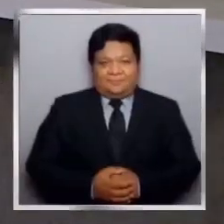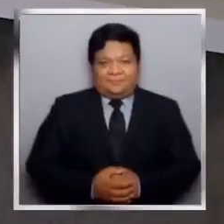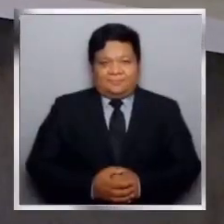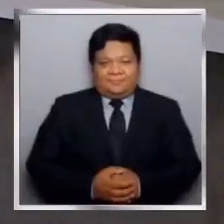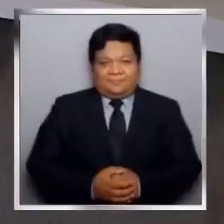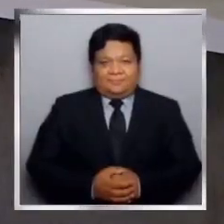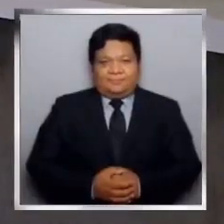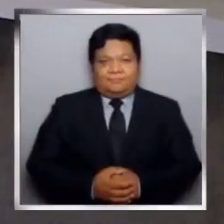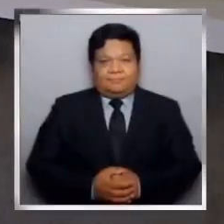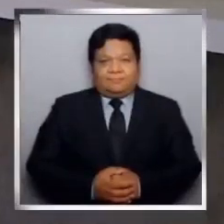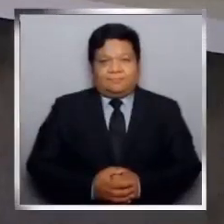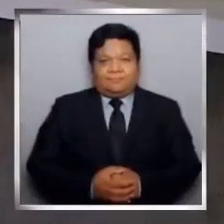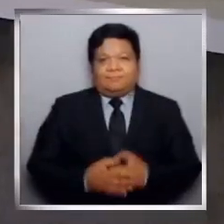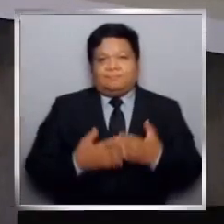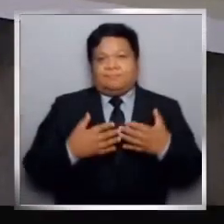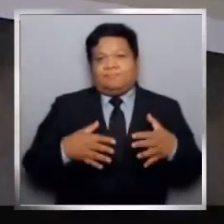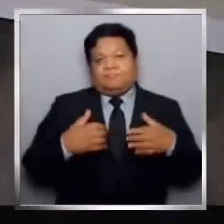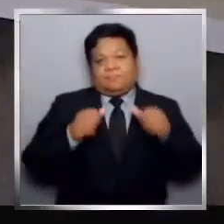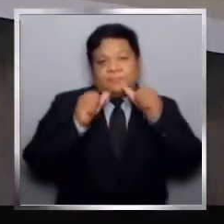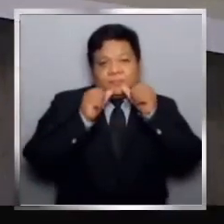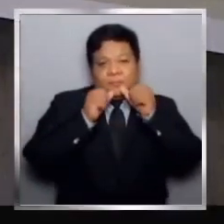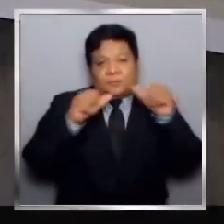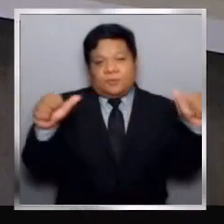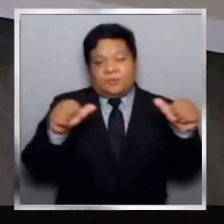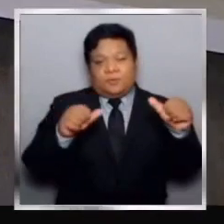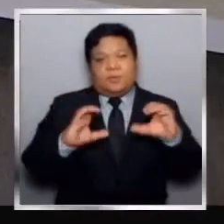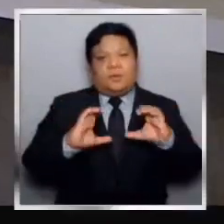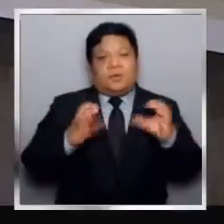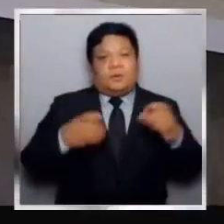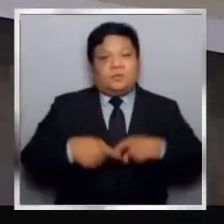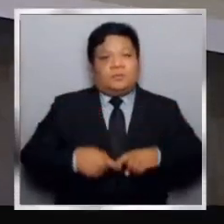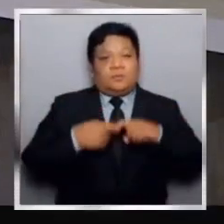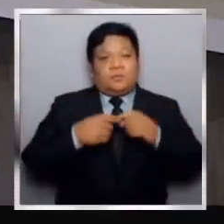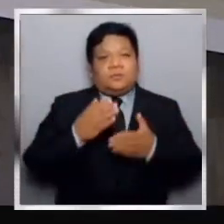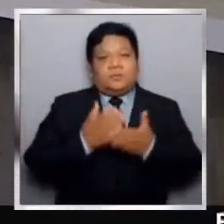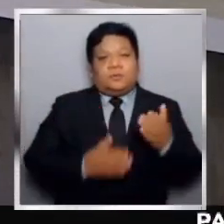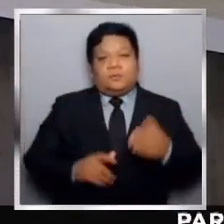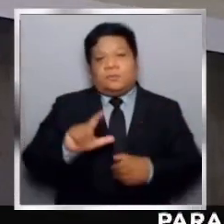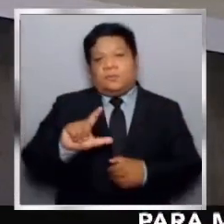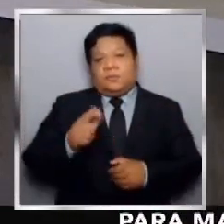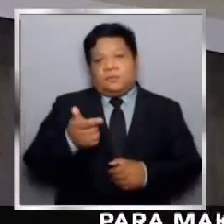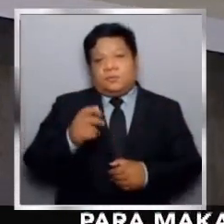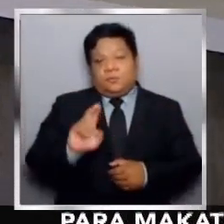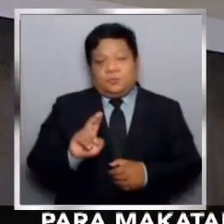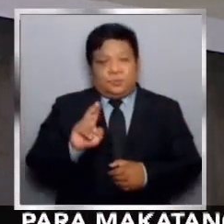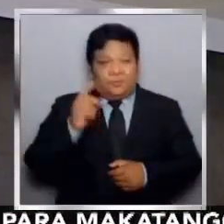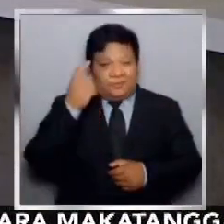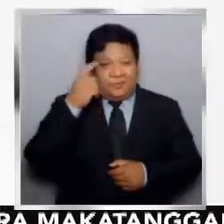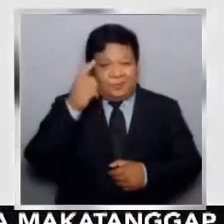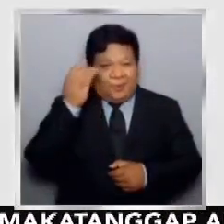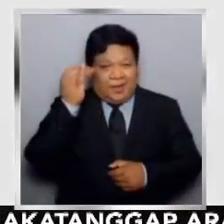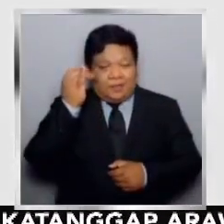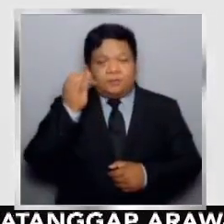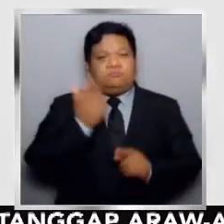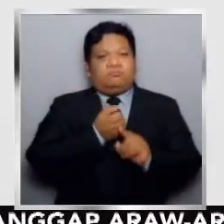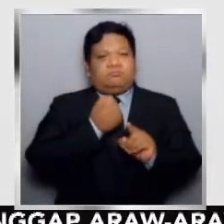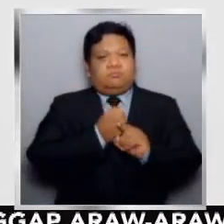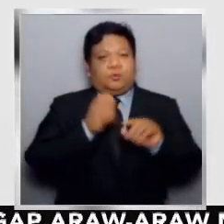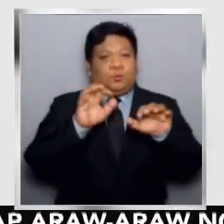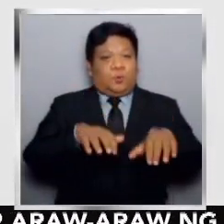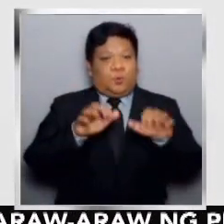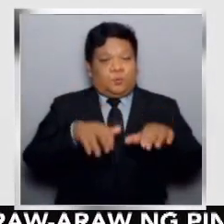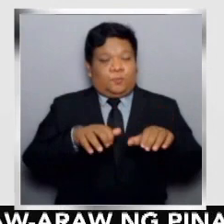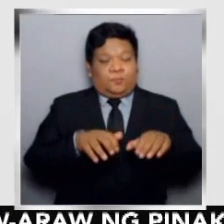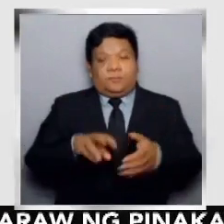Nag-anunsyo ng suspension ng klase para bukas ang ilang lokal na pamahalaan dahil sa epekto ng bagyong Carding. Sa Nueva Ecija,